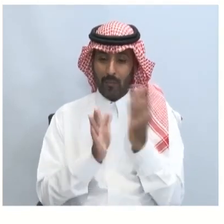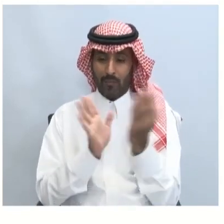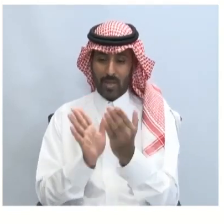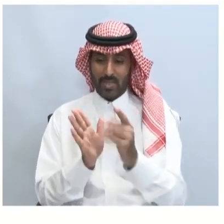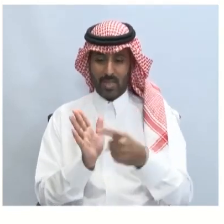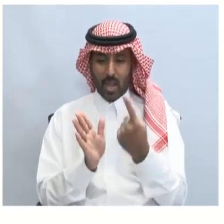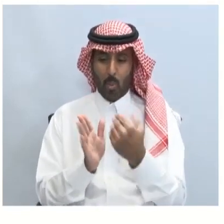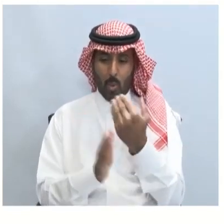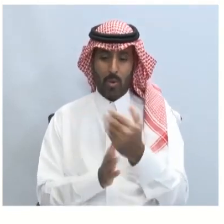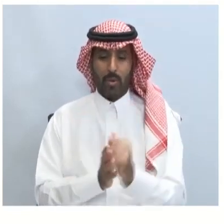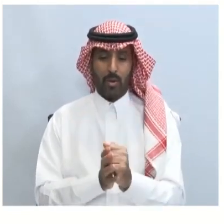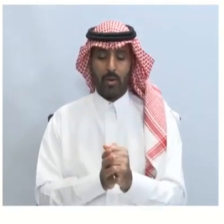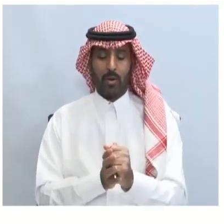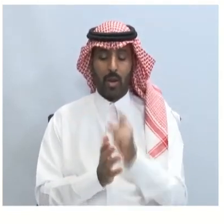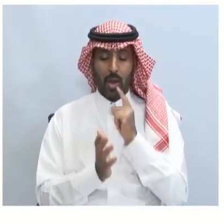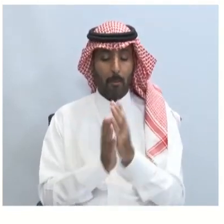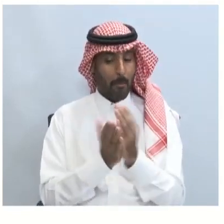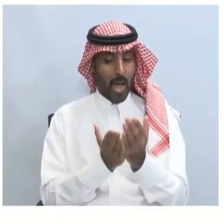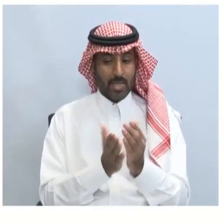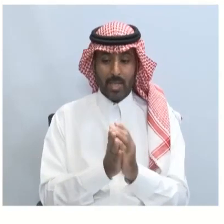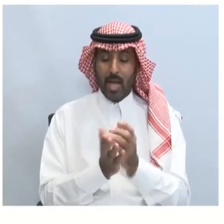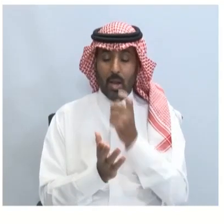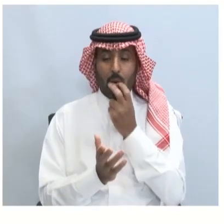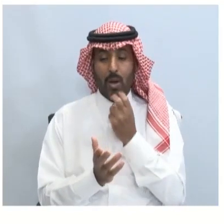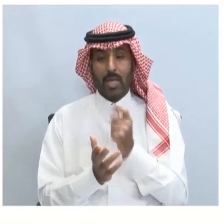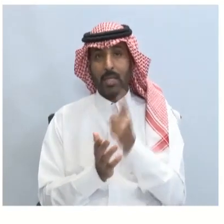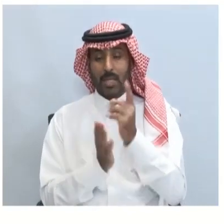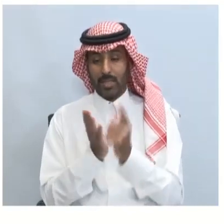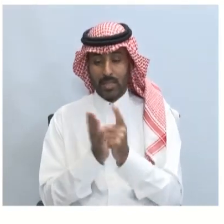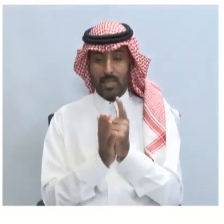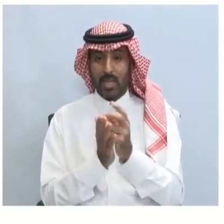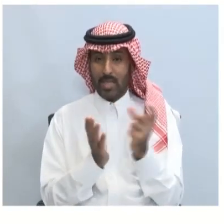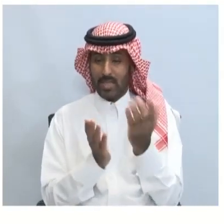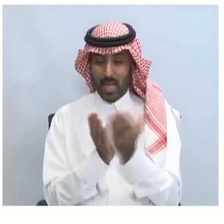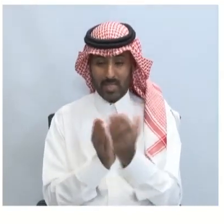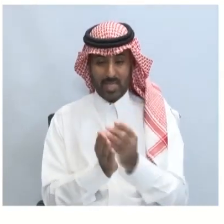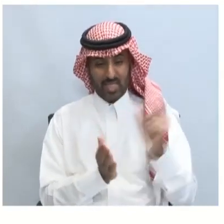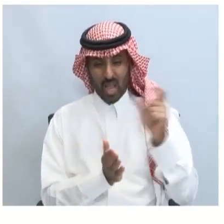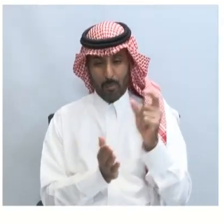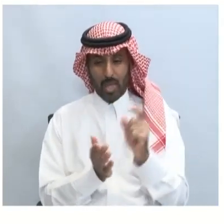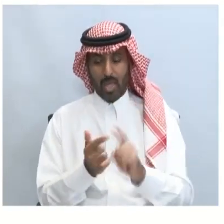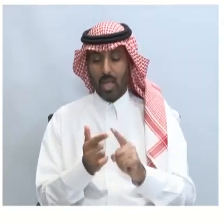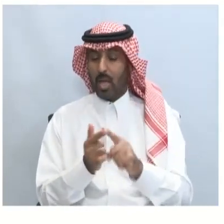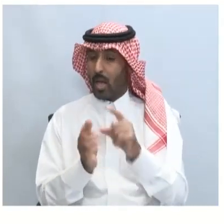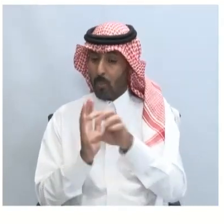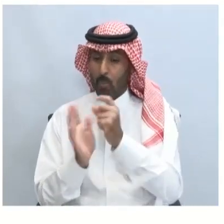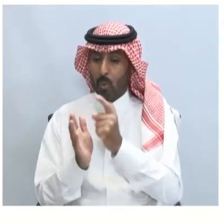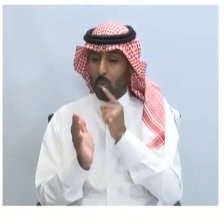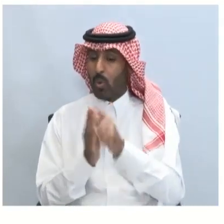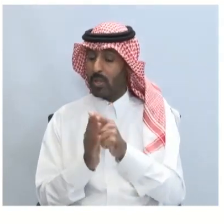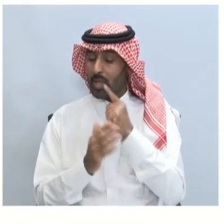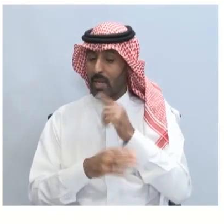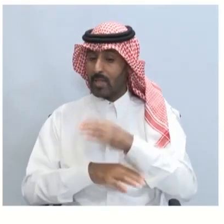الدراسي الاول الماده القران الكريم والدراسات الاسلاميه وموضوع الدرس اداب